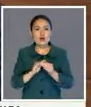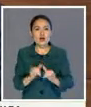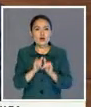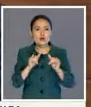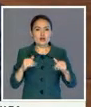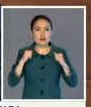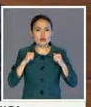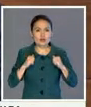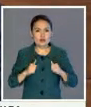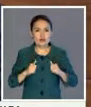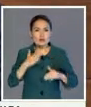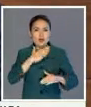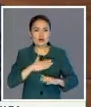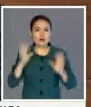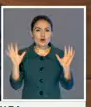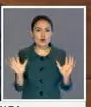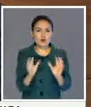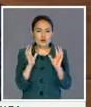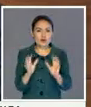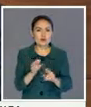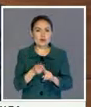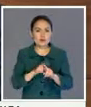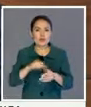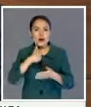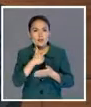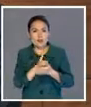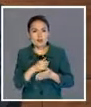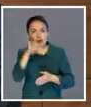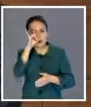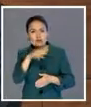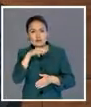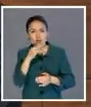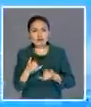дамытудың елдегі қоғамдық тұрақтылықты қамтамасыз етудің басты шартына айналды.